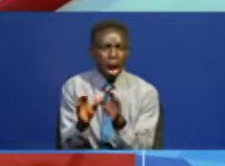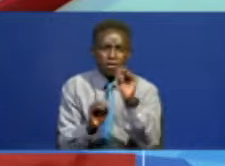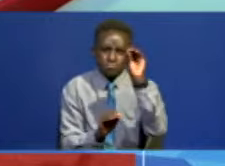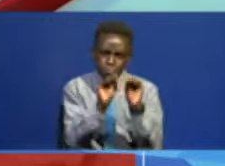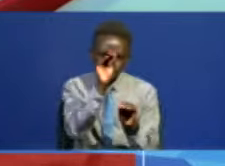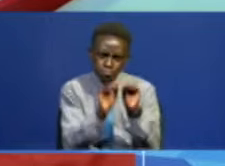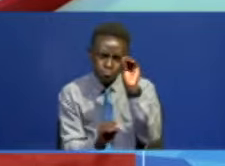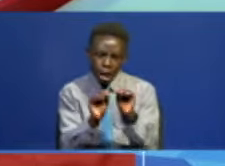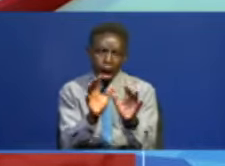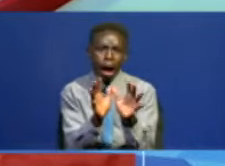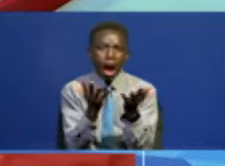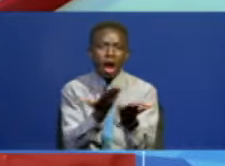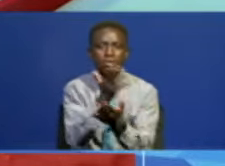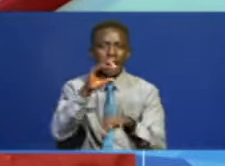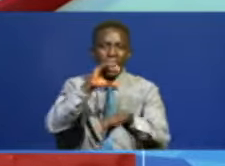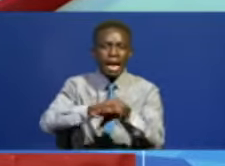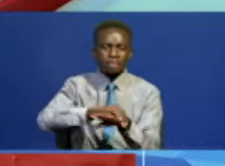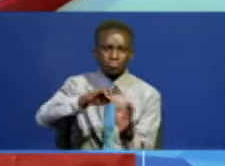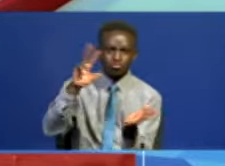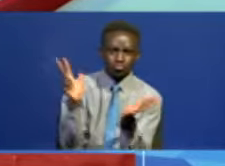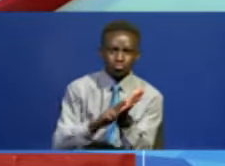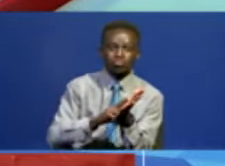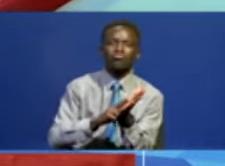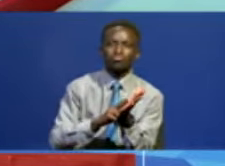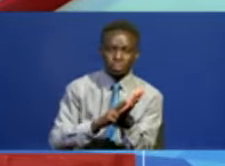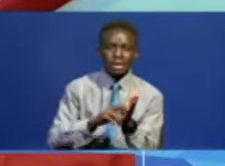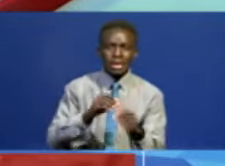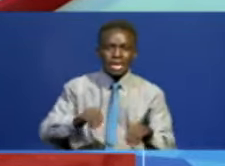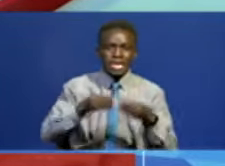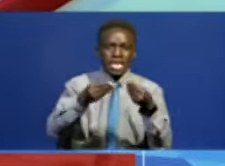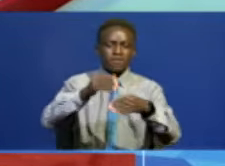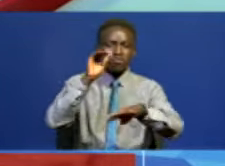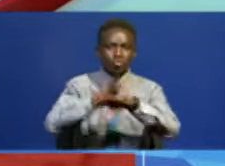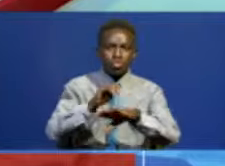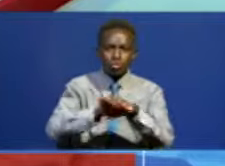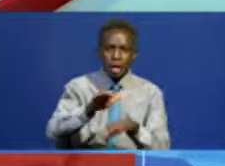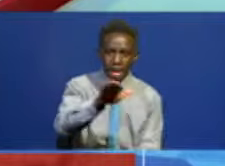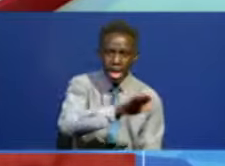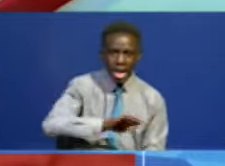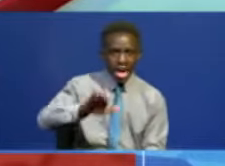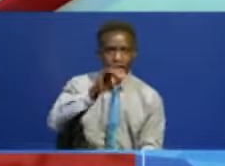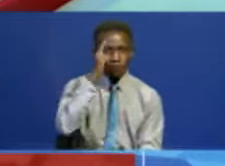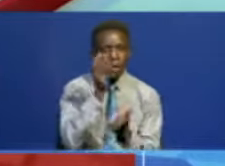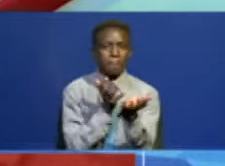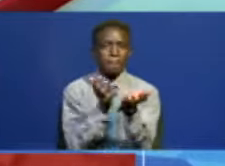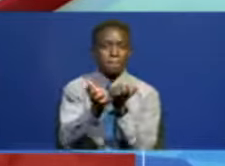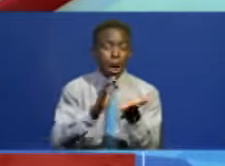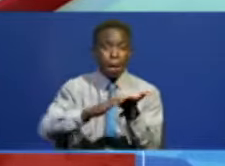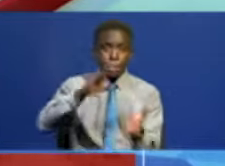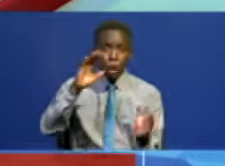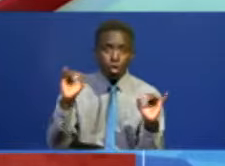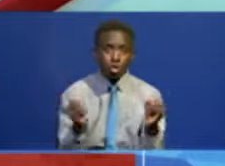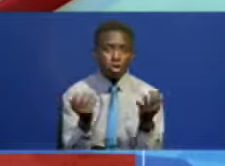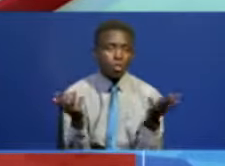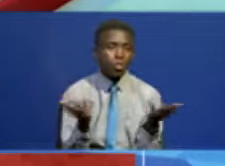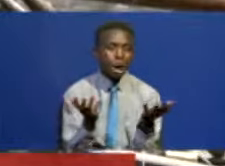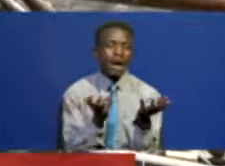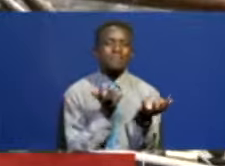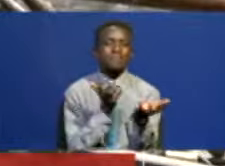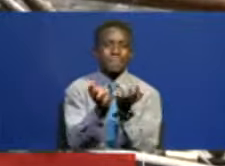vibali, ikiwa ni sehemu ya juhudi za kuwepo kwa mazingira bora ya kibiashara. Haya na mengineyo ni katika mseto wa taarifa za